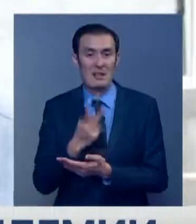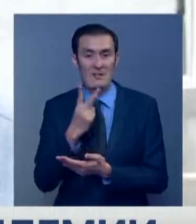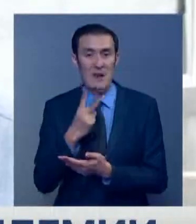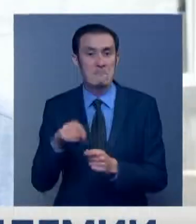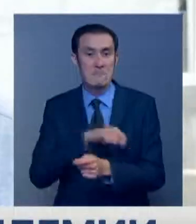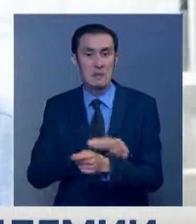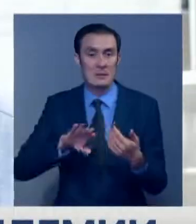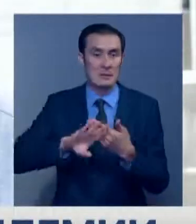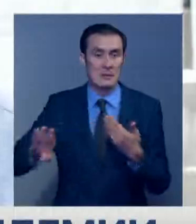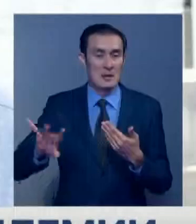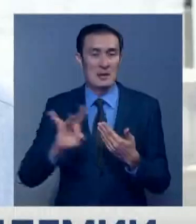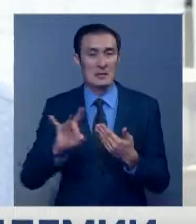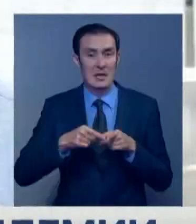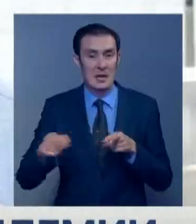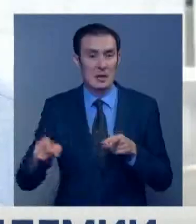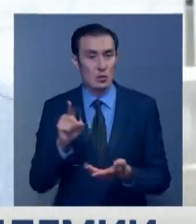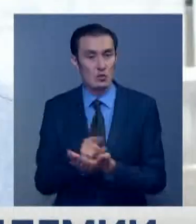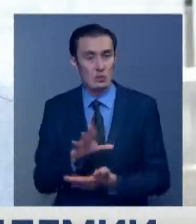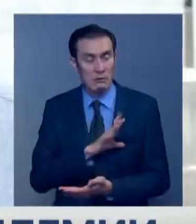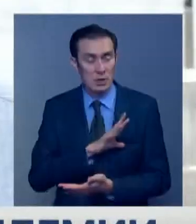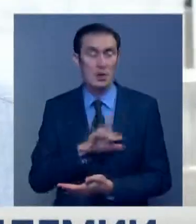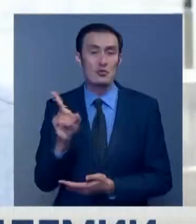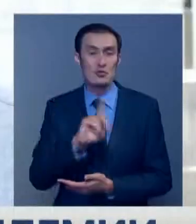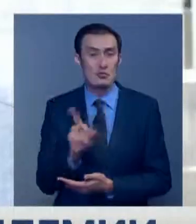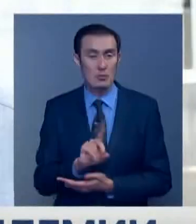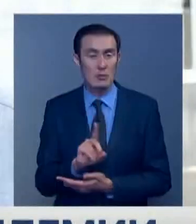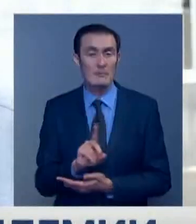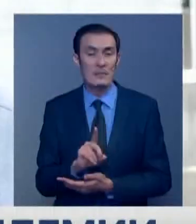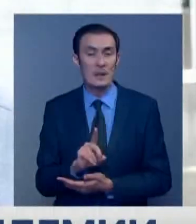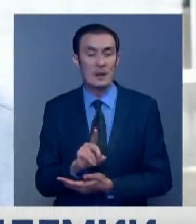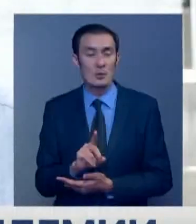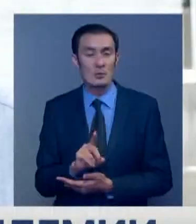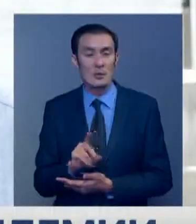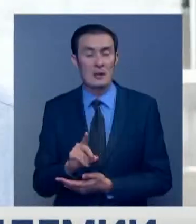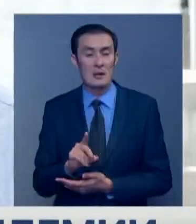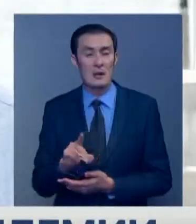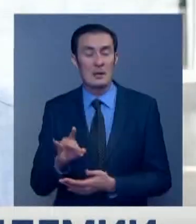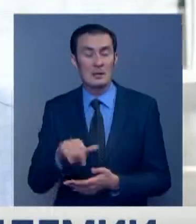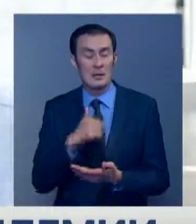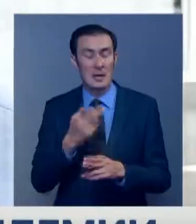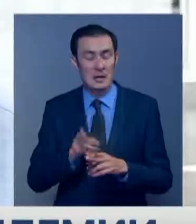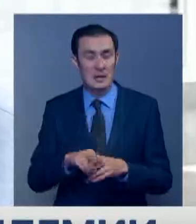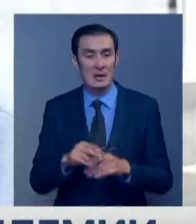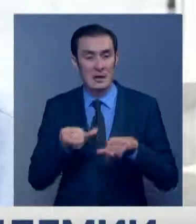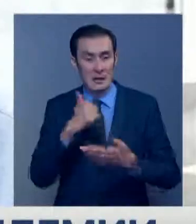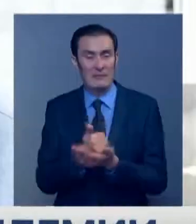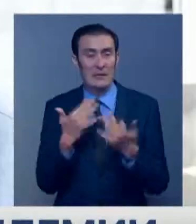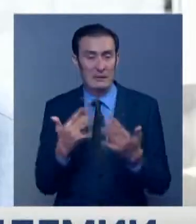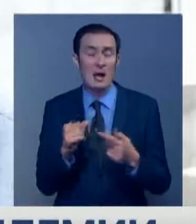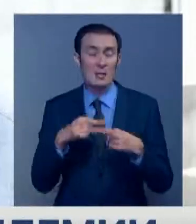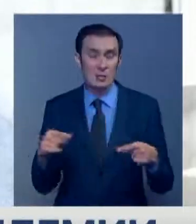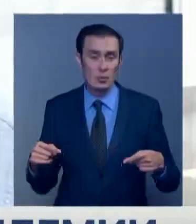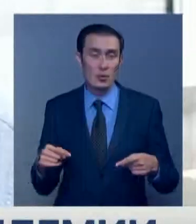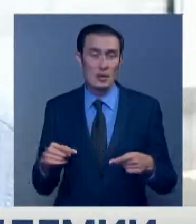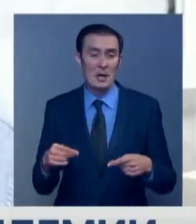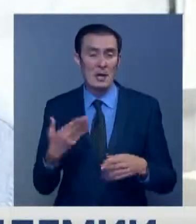2 метрами, так сказать, расстояние. И чтобы вот было соблюдено на пляжах дистанция. А остальное, ну,